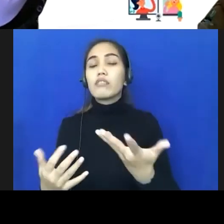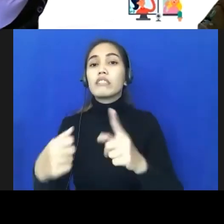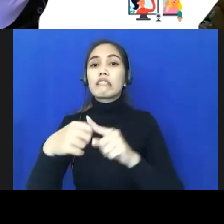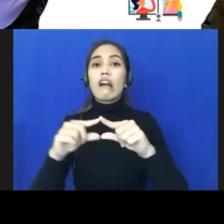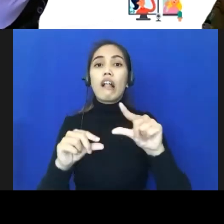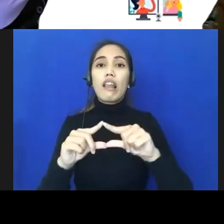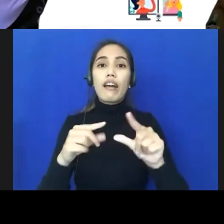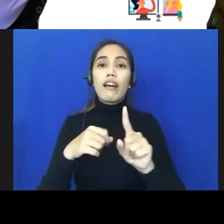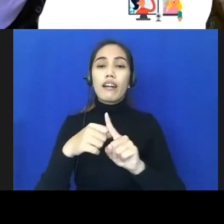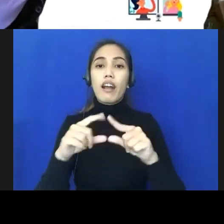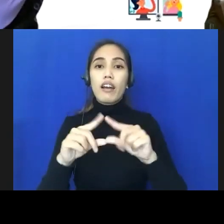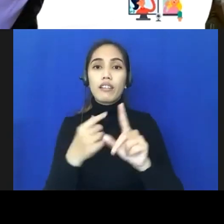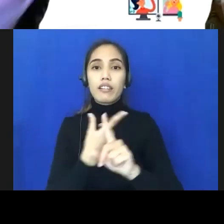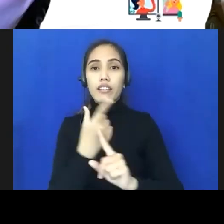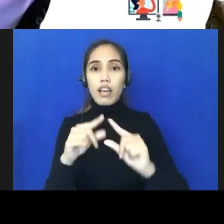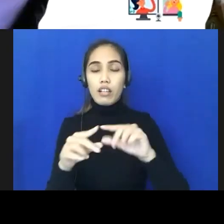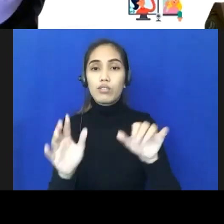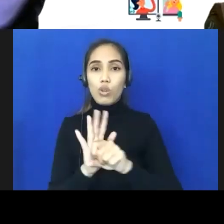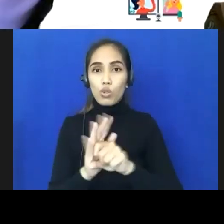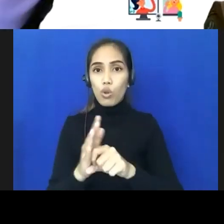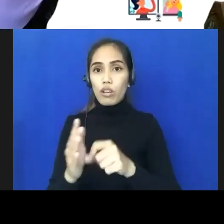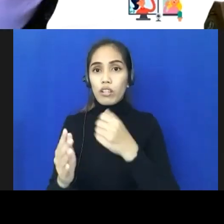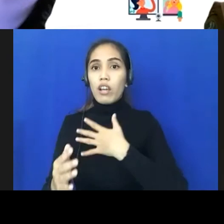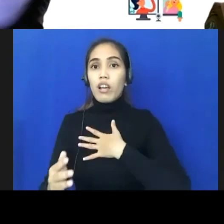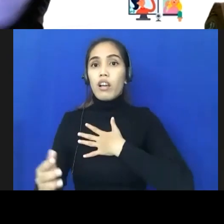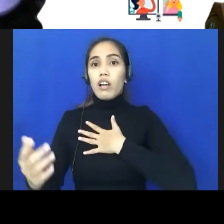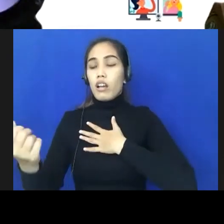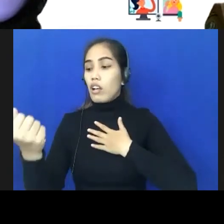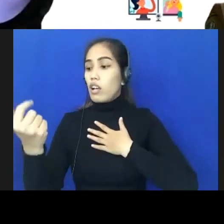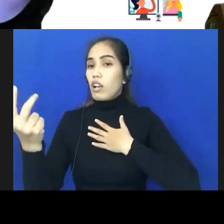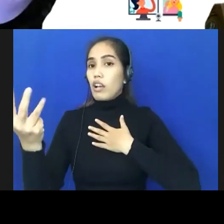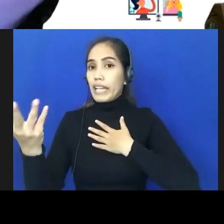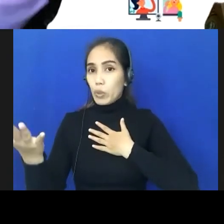tidak melakukan misalnya hitung napas, itu asal saja